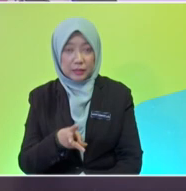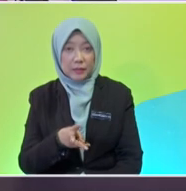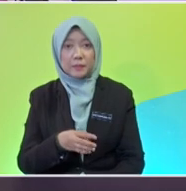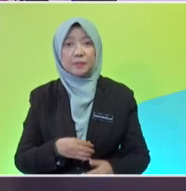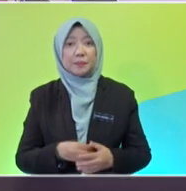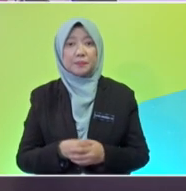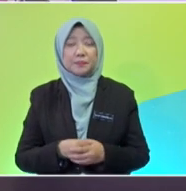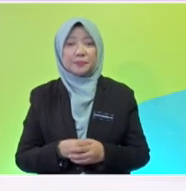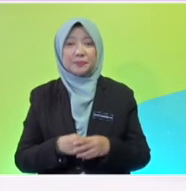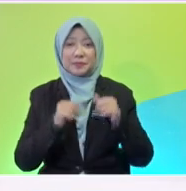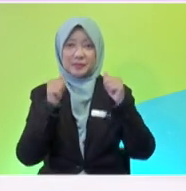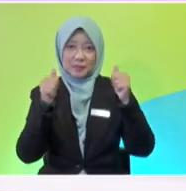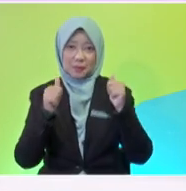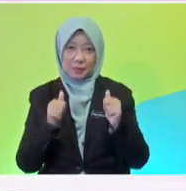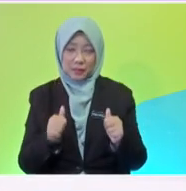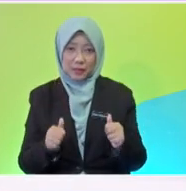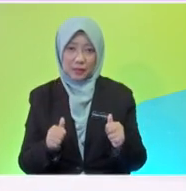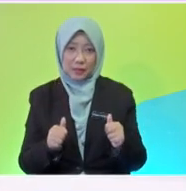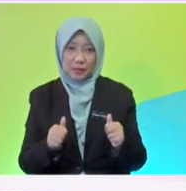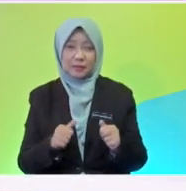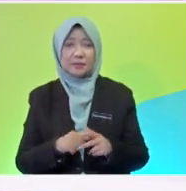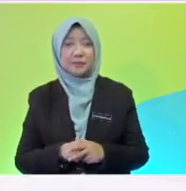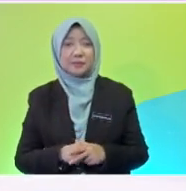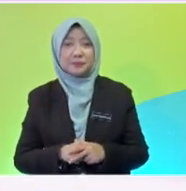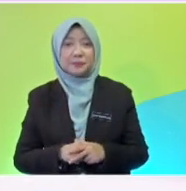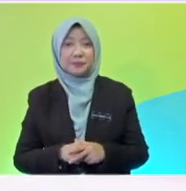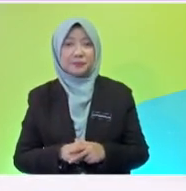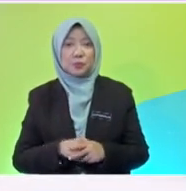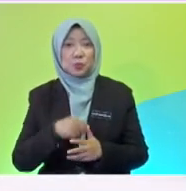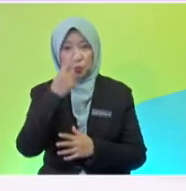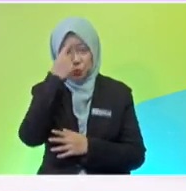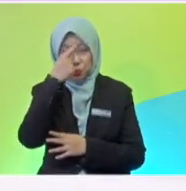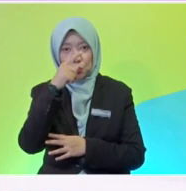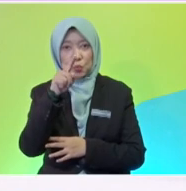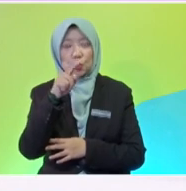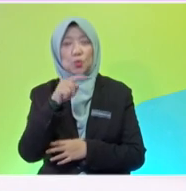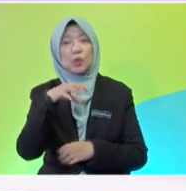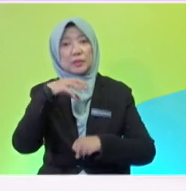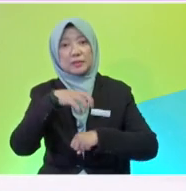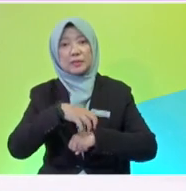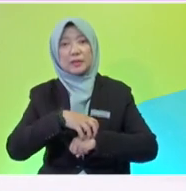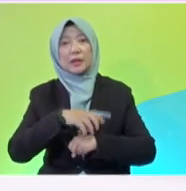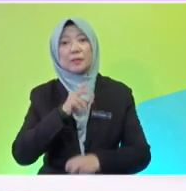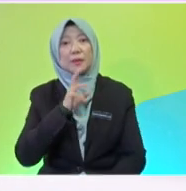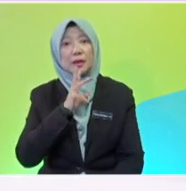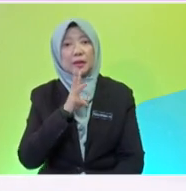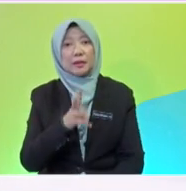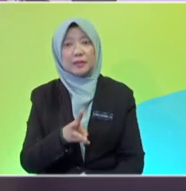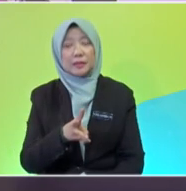di sini Baiklah Cikgu untuk bahan menyerap air